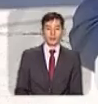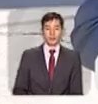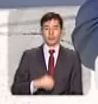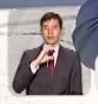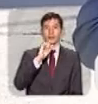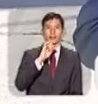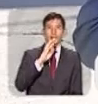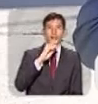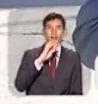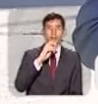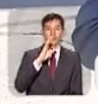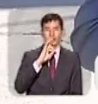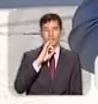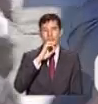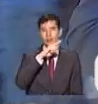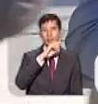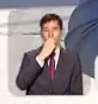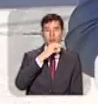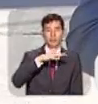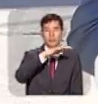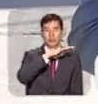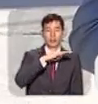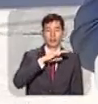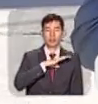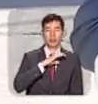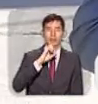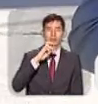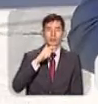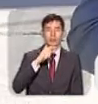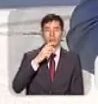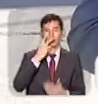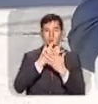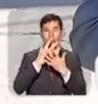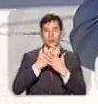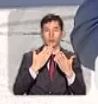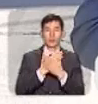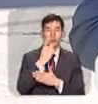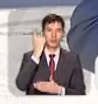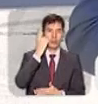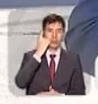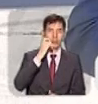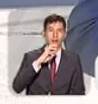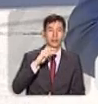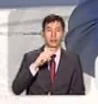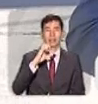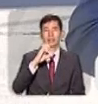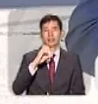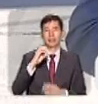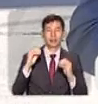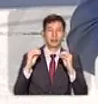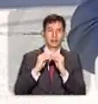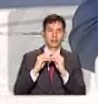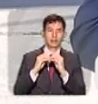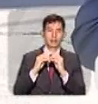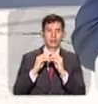Сан-Франциско в мировом туристическом центре Samsung Electronics представляет новую линейку смартфонов премиум-класса